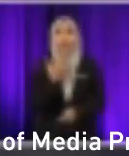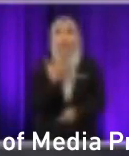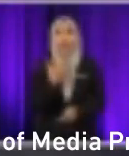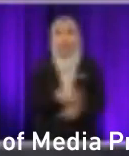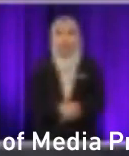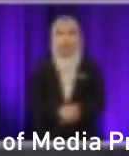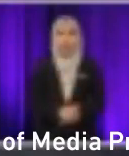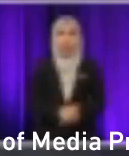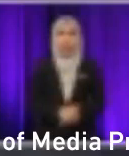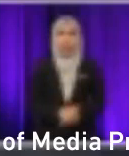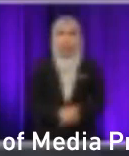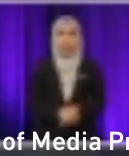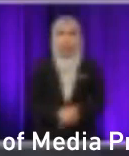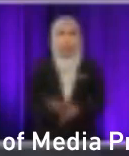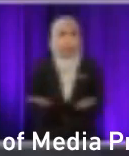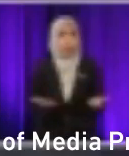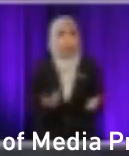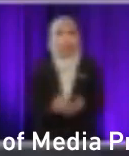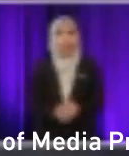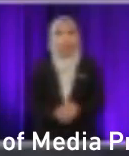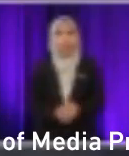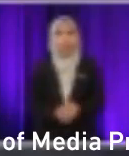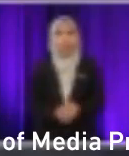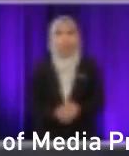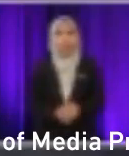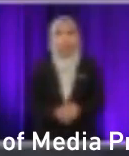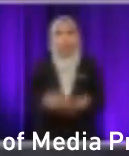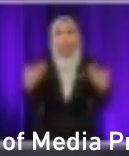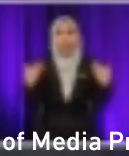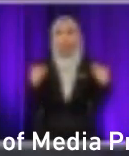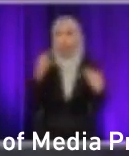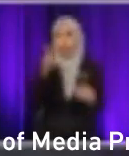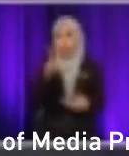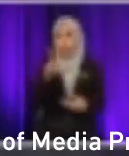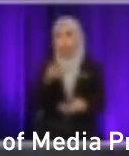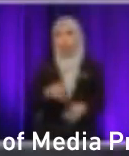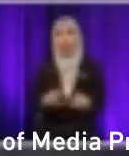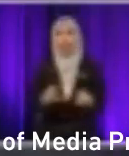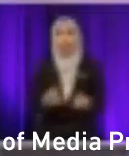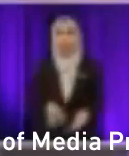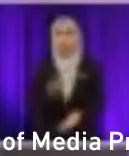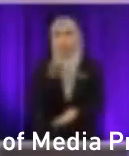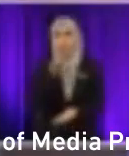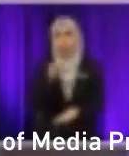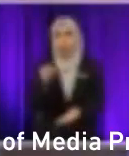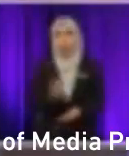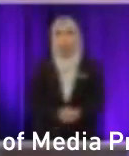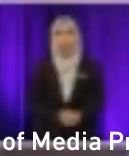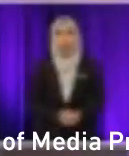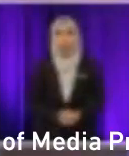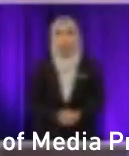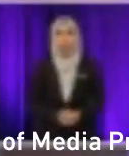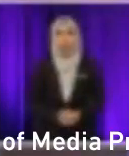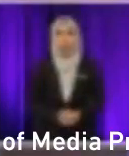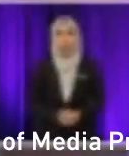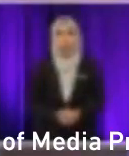Itu dia. Senang silakan sikit. Okey, Aiman tengok. Sekarang ni kita ada tiga jenis makanan. Kita ada nasi putih, kita ada sup sayur, kita ada ayam